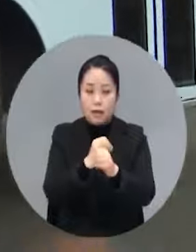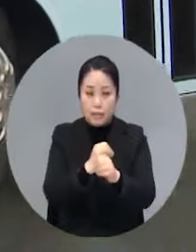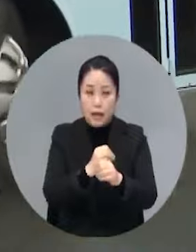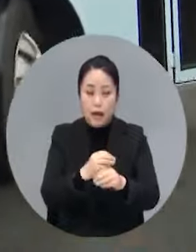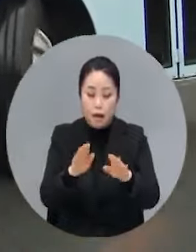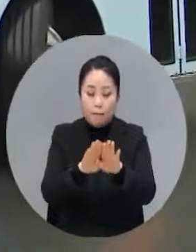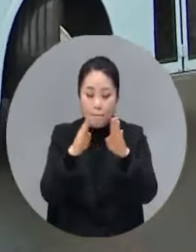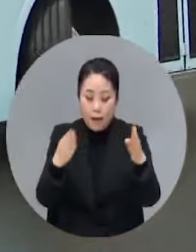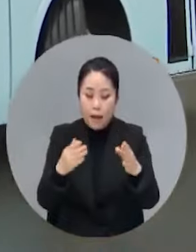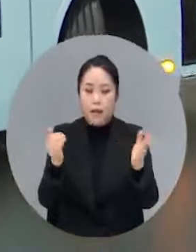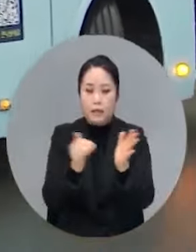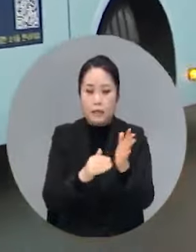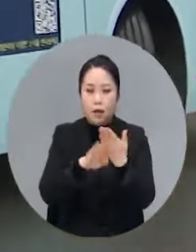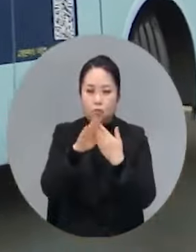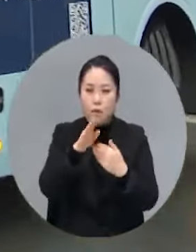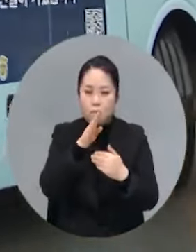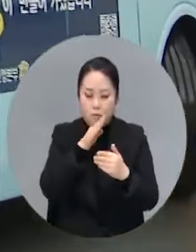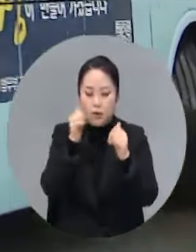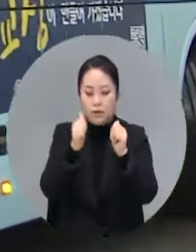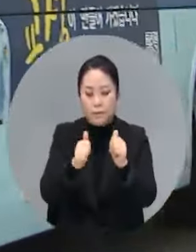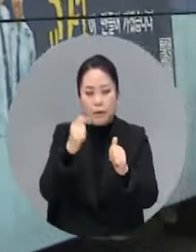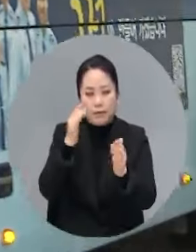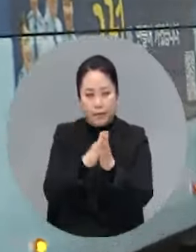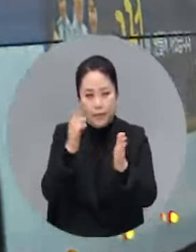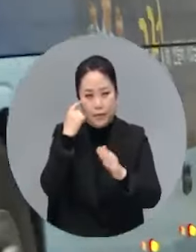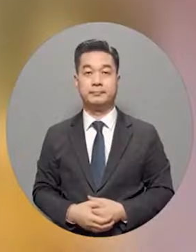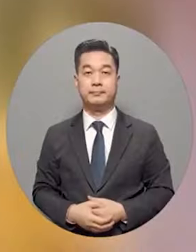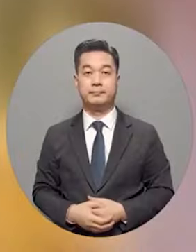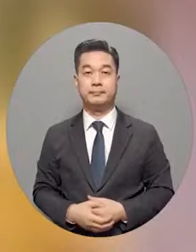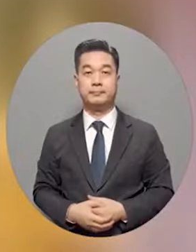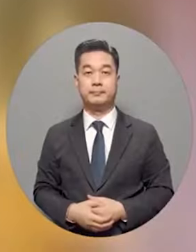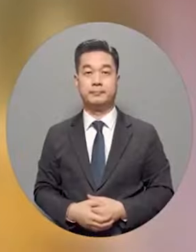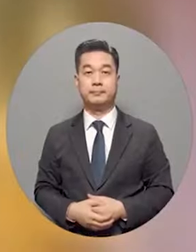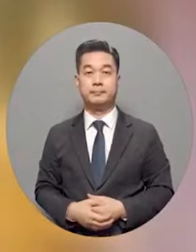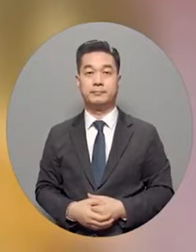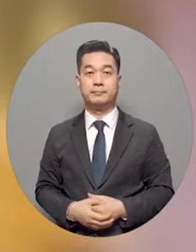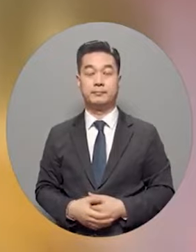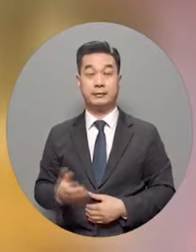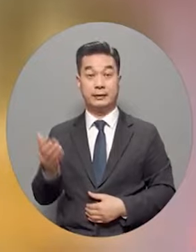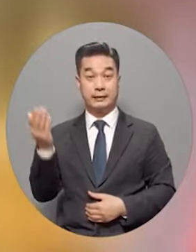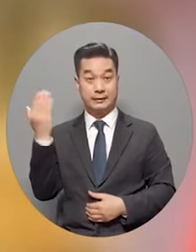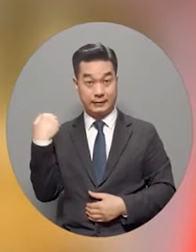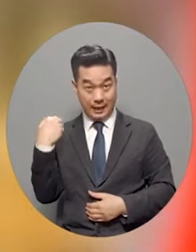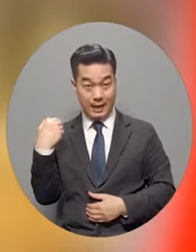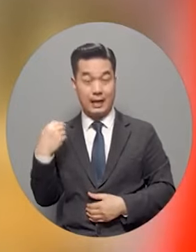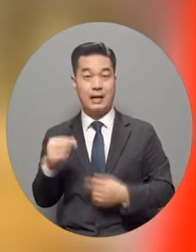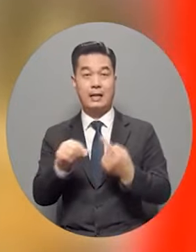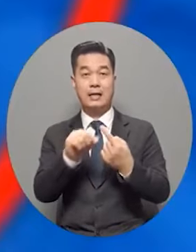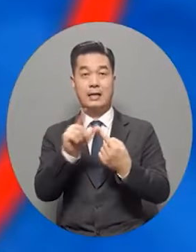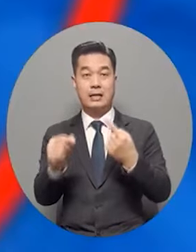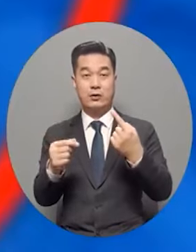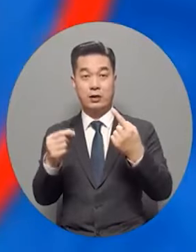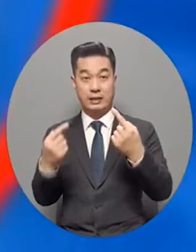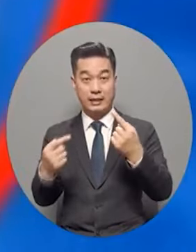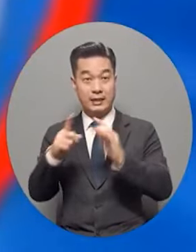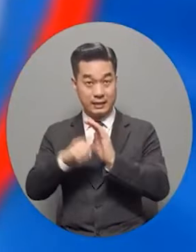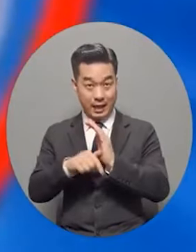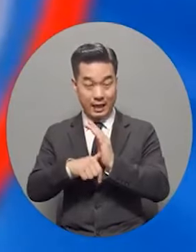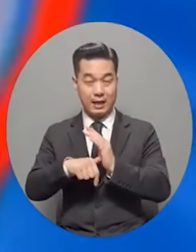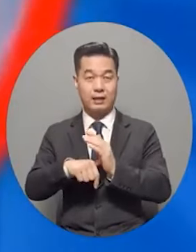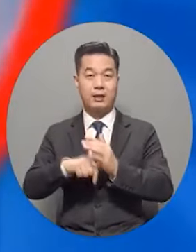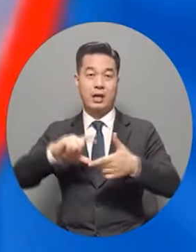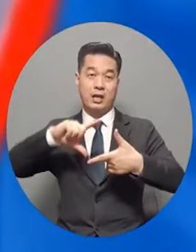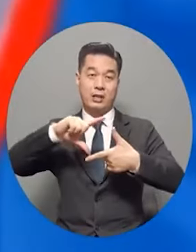계획입니다. MBC 뉴스 유재민입니다. 지난 1일 이재명 대표가 방문했던 경남 김해